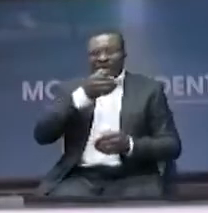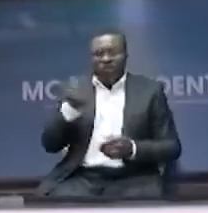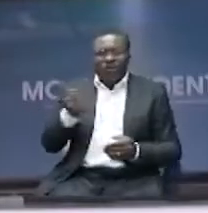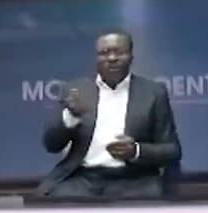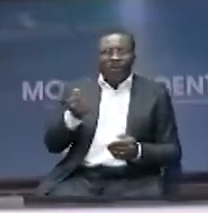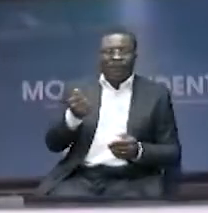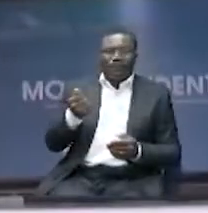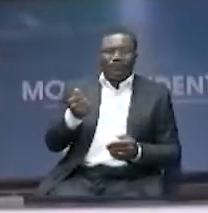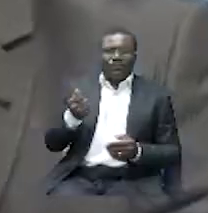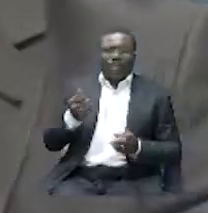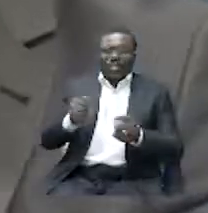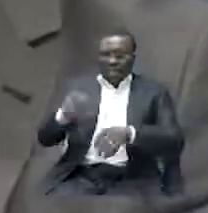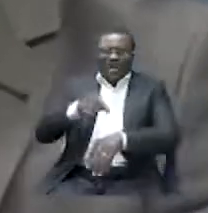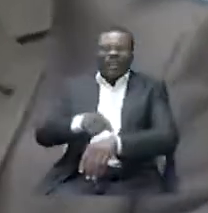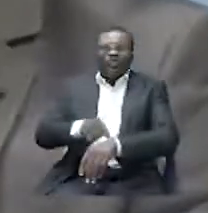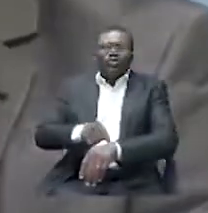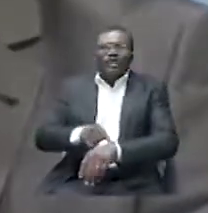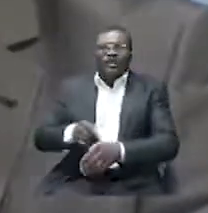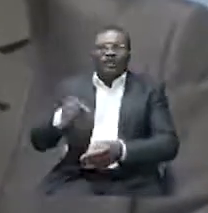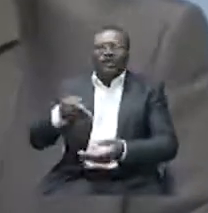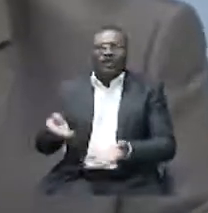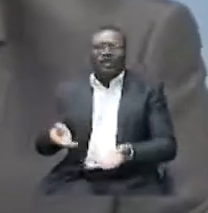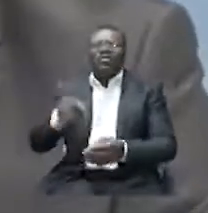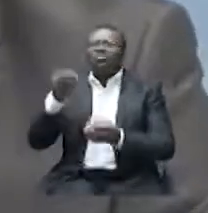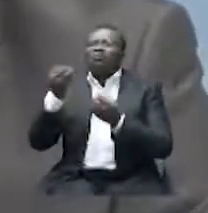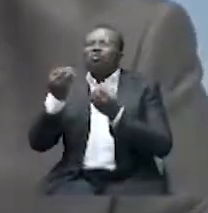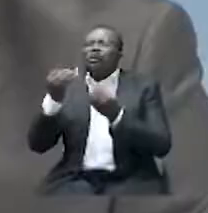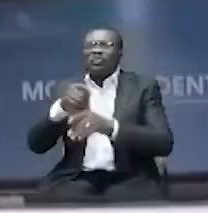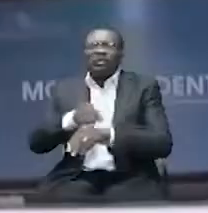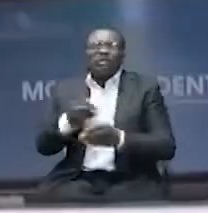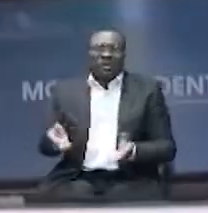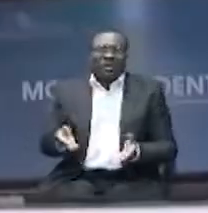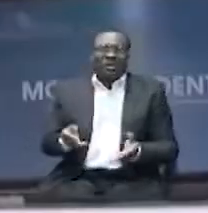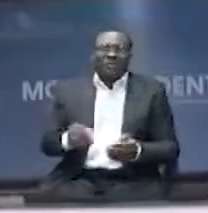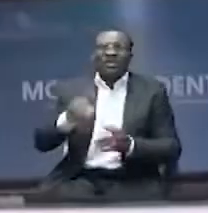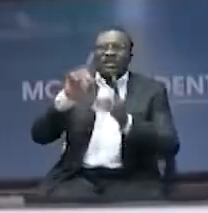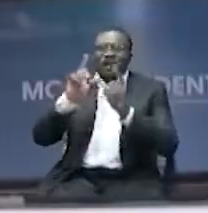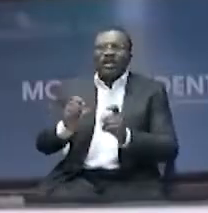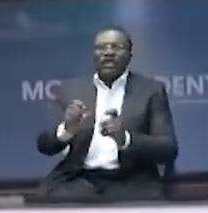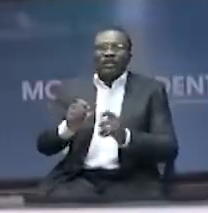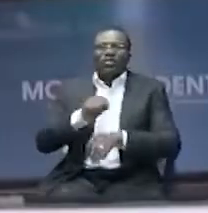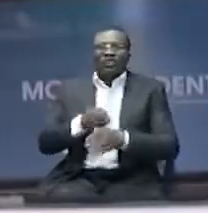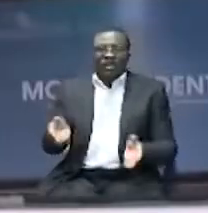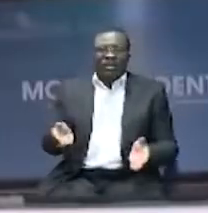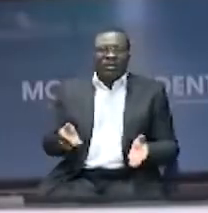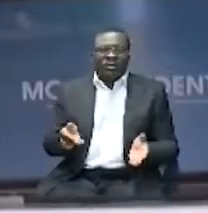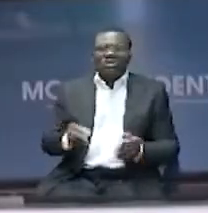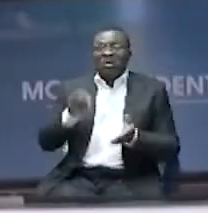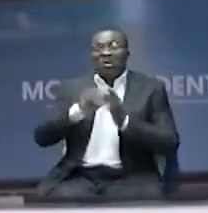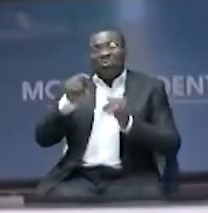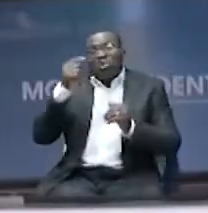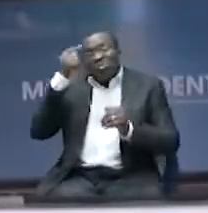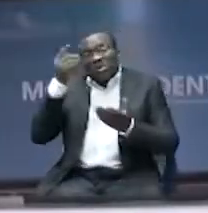Il reste la question de la durée du mandat. Tout à Koundé fait. Gouchina, avec ta C'est une permission. question importante. Le La mandat durée du dure combien de temps? Parce qu'on peut estimer